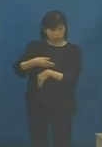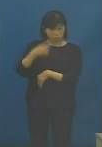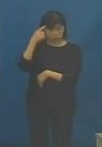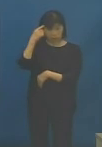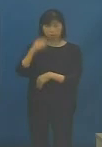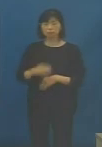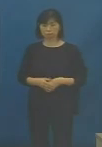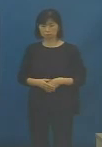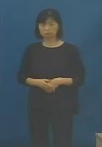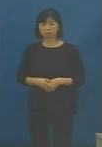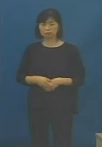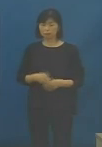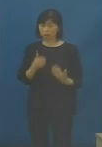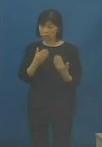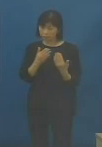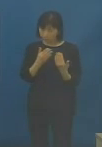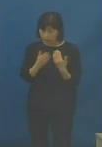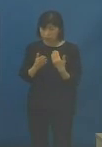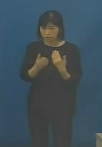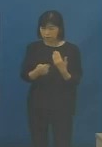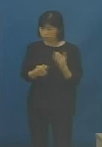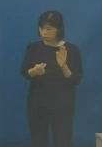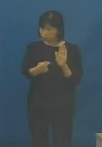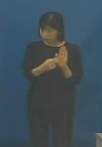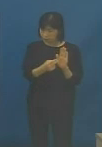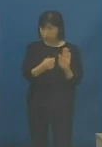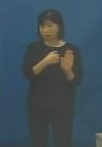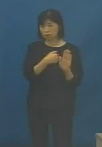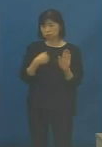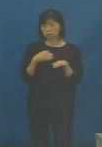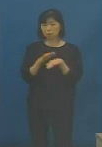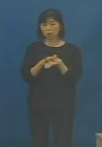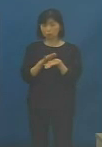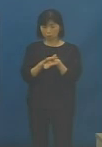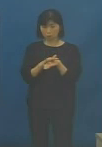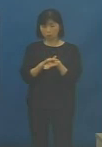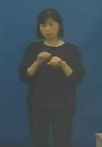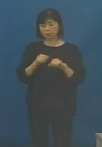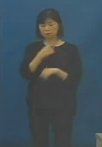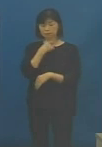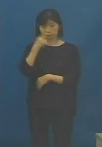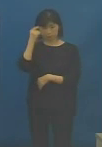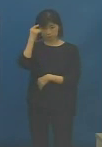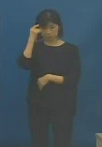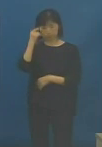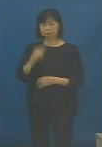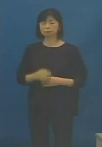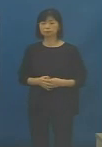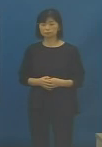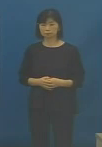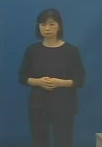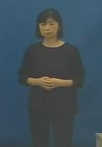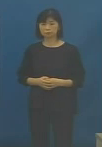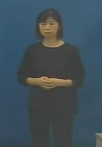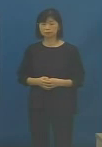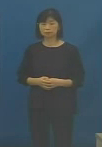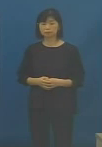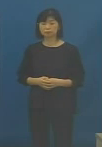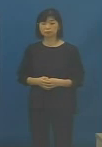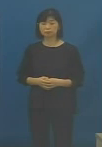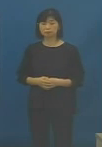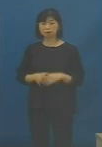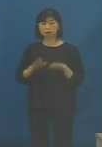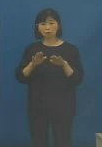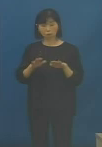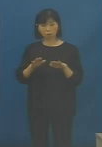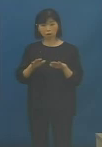国名に、見ていただけるようにいたしたいというふうに思います。またその今回